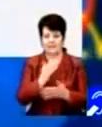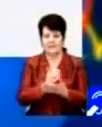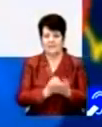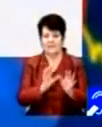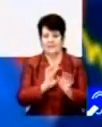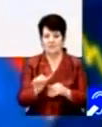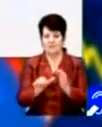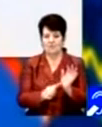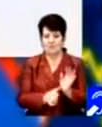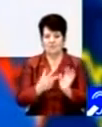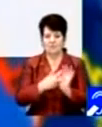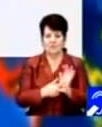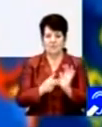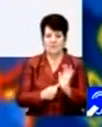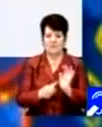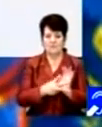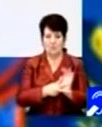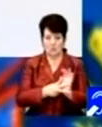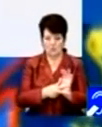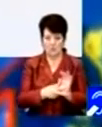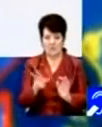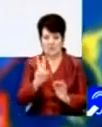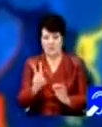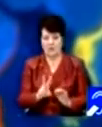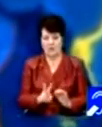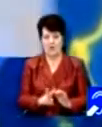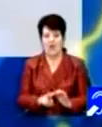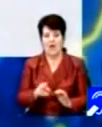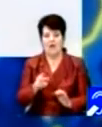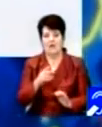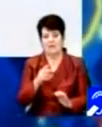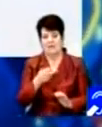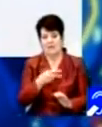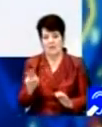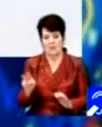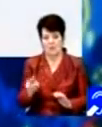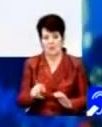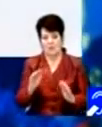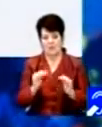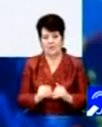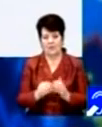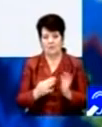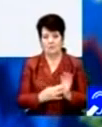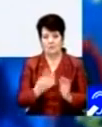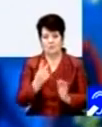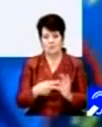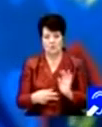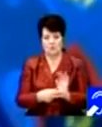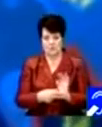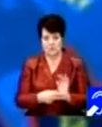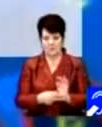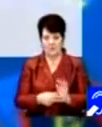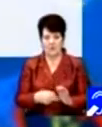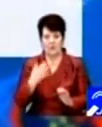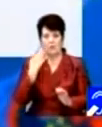de 16 lei și 68 de bani pentru un dolar american. Valoarea monedei europene scade la 19 lei și 28 de bani.